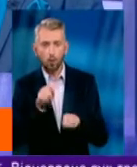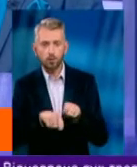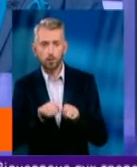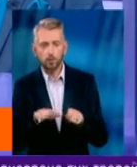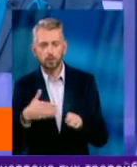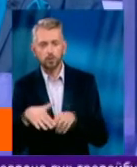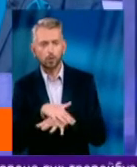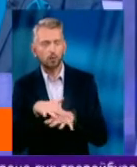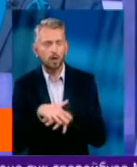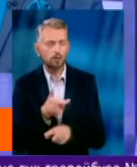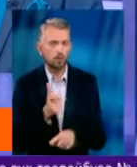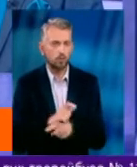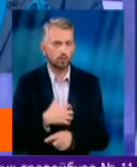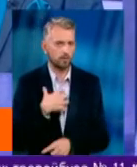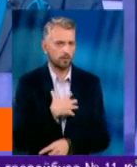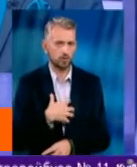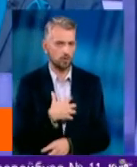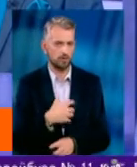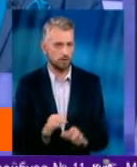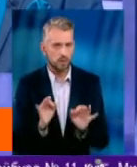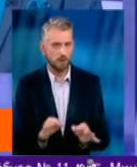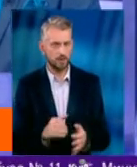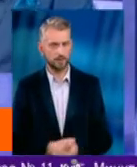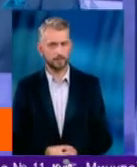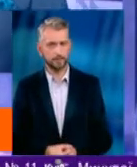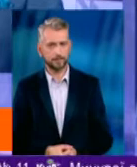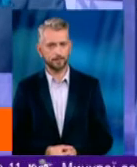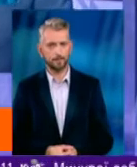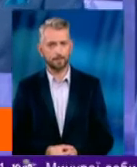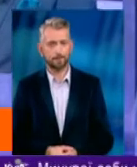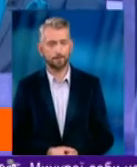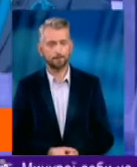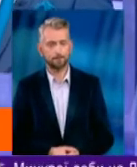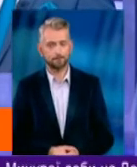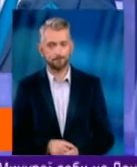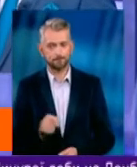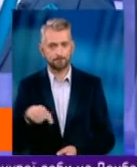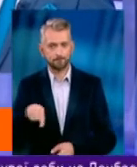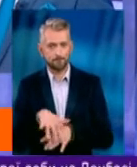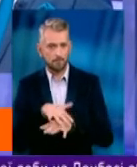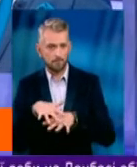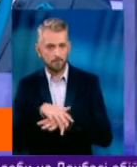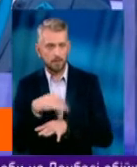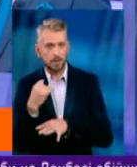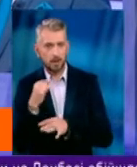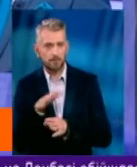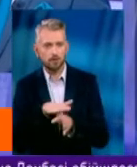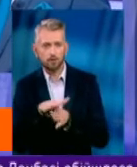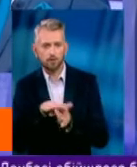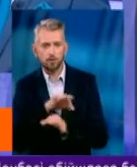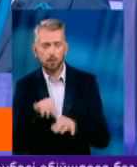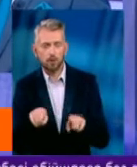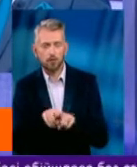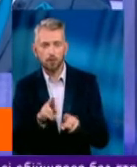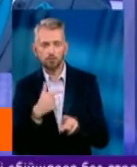громадськості відіграє тут досить важливу і правильну річ. Вони зацікавлені в реалізації того проєкту в такому вигляді, який вони його